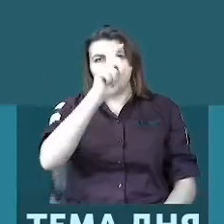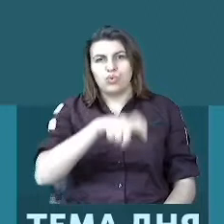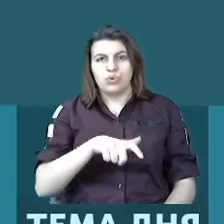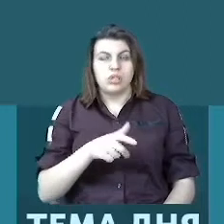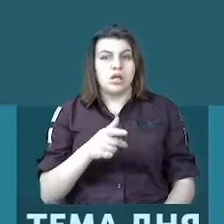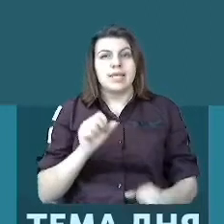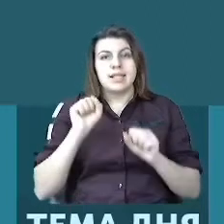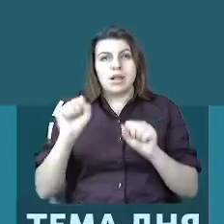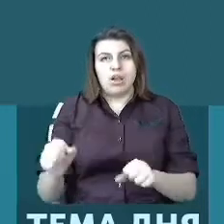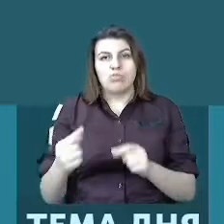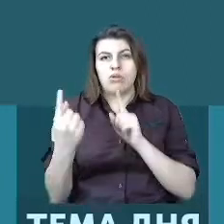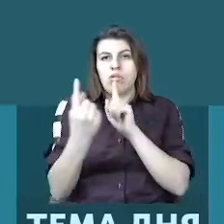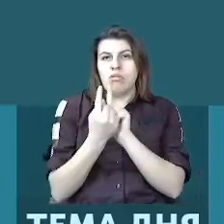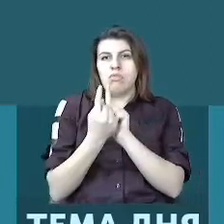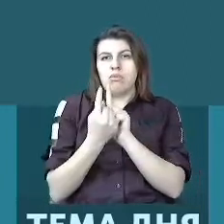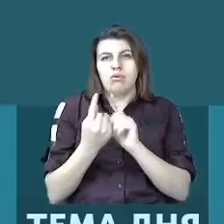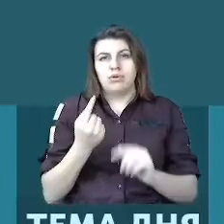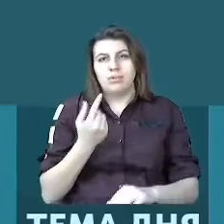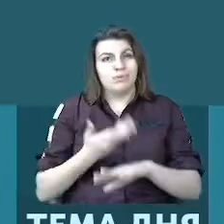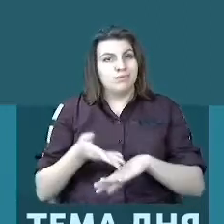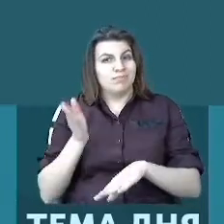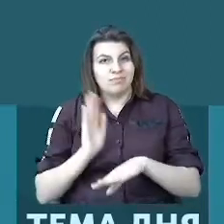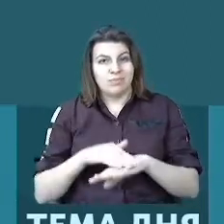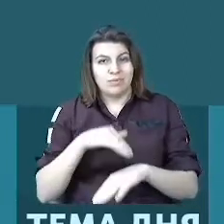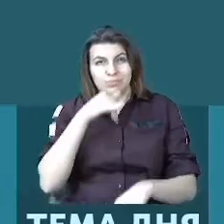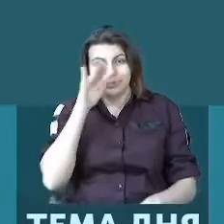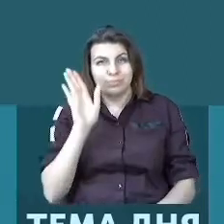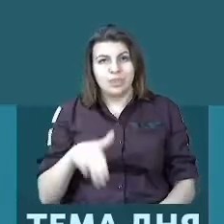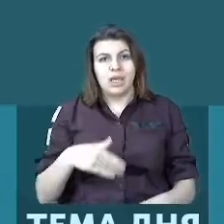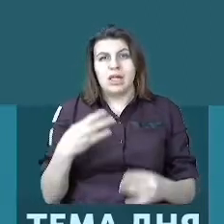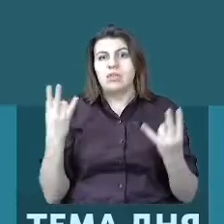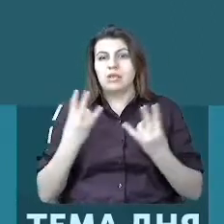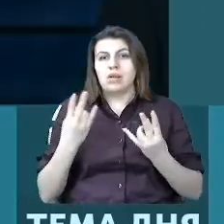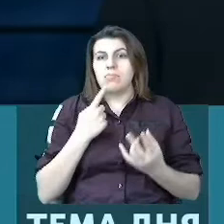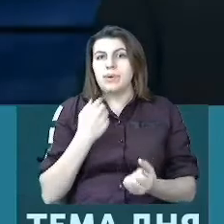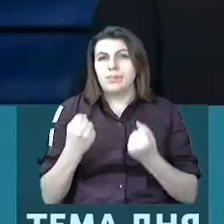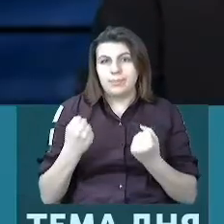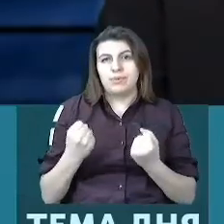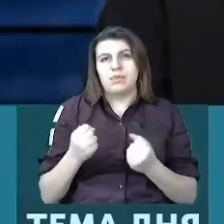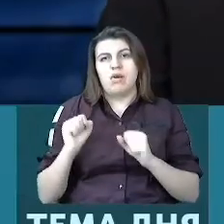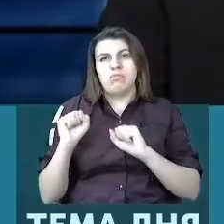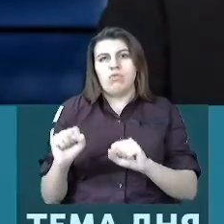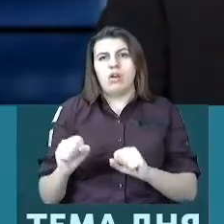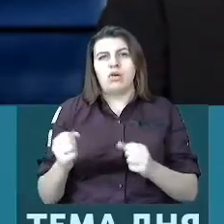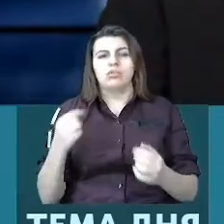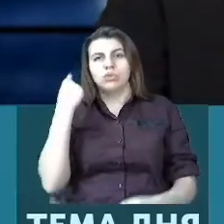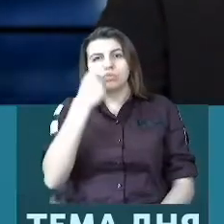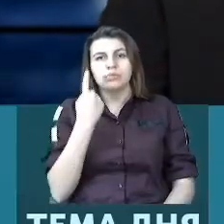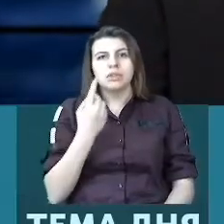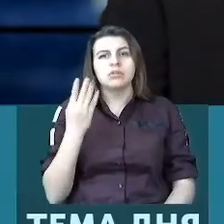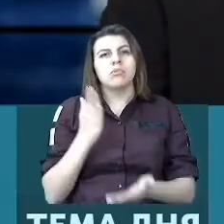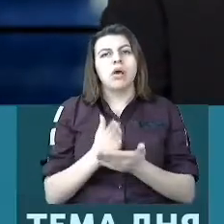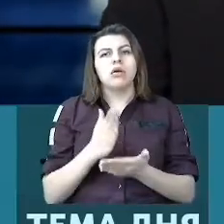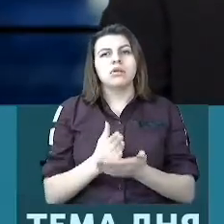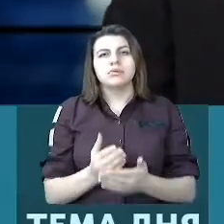на один з роботодавцем, це потрібно мати свого адвоката особисто. Пані Вікторія, я хочу відразу уточнити.